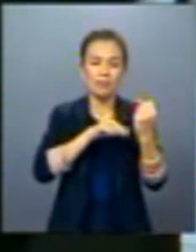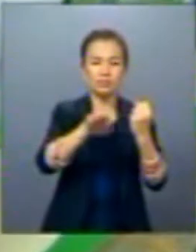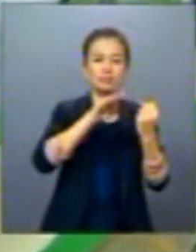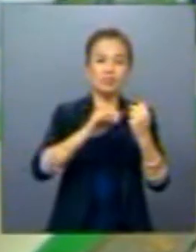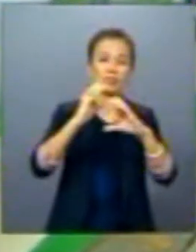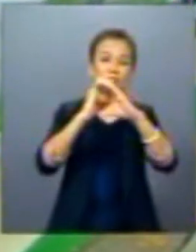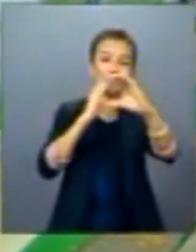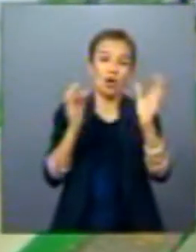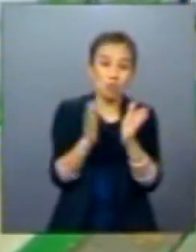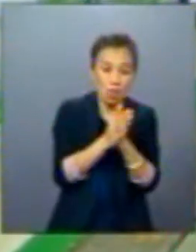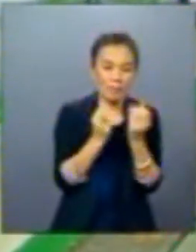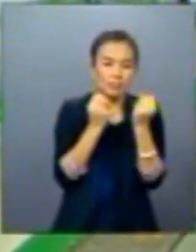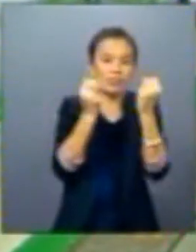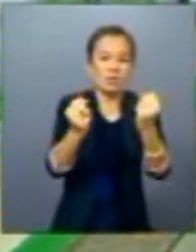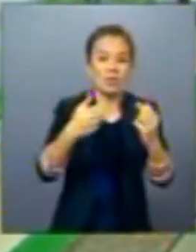ได้ครับ